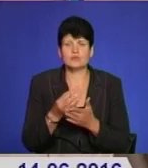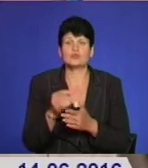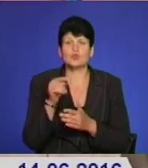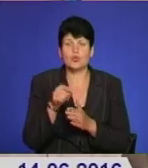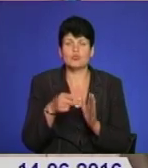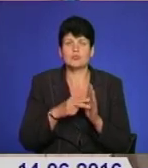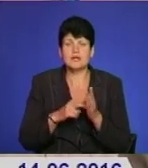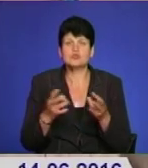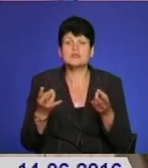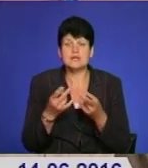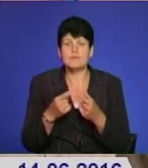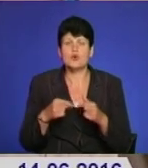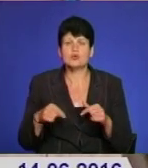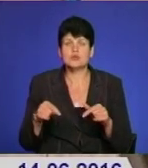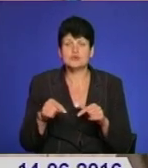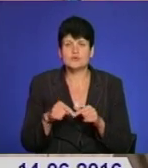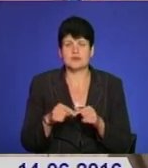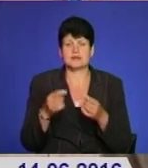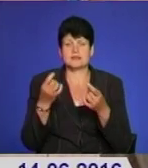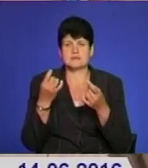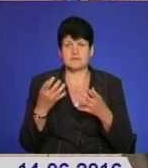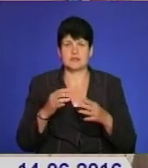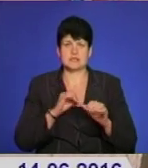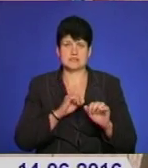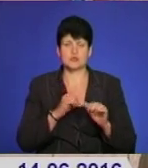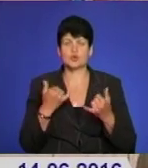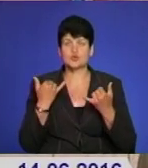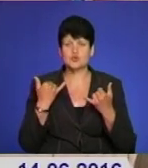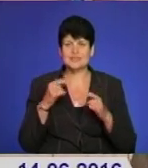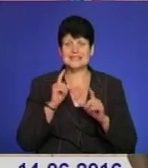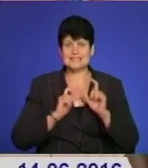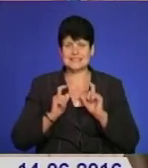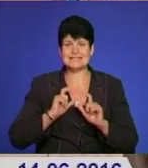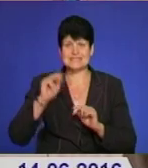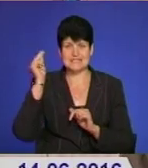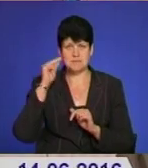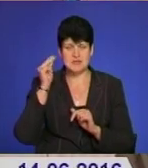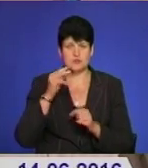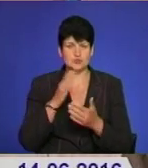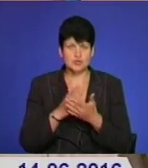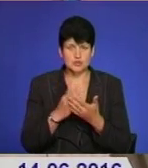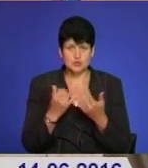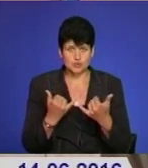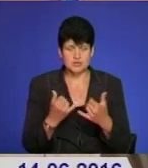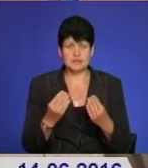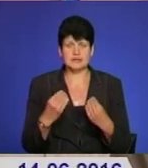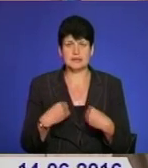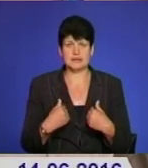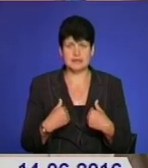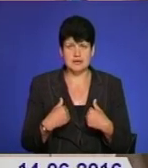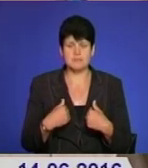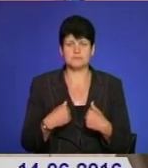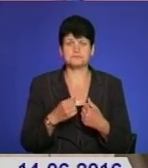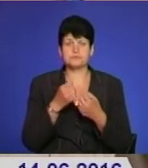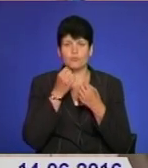необхідно організувати в тому числі і цивільний захист і так далі. От сьогодні, власне, семінар, цей, що сьогодні проводиться, він дає нам певний